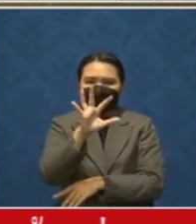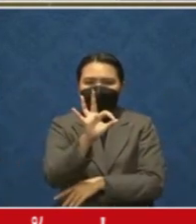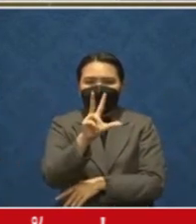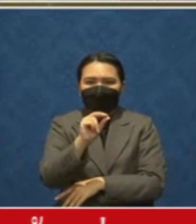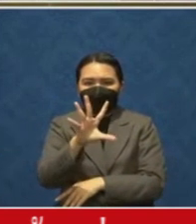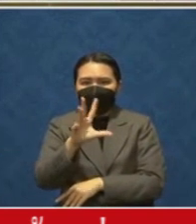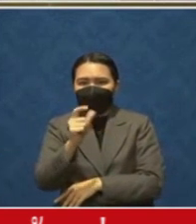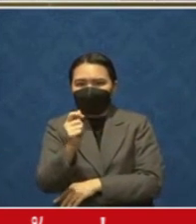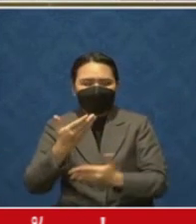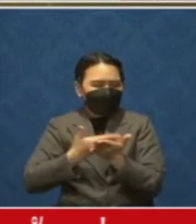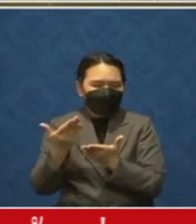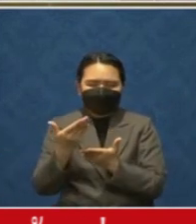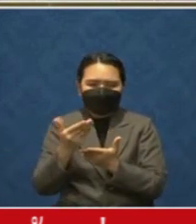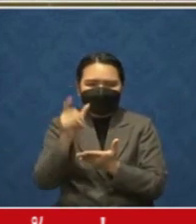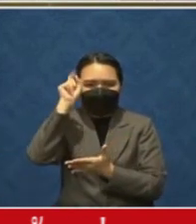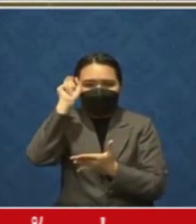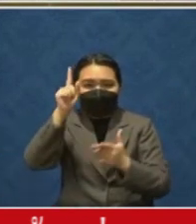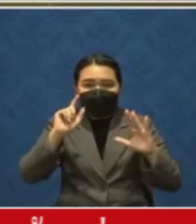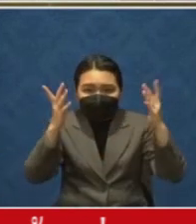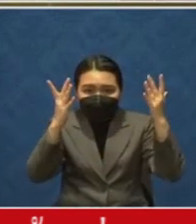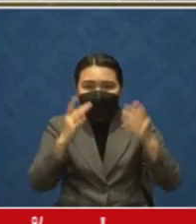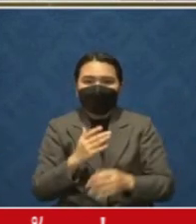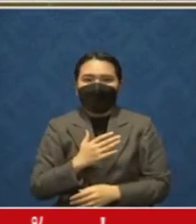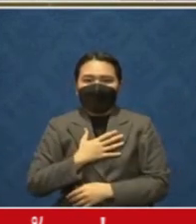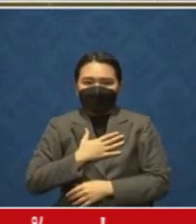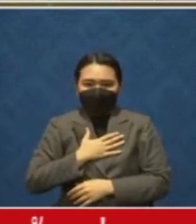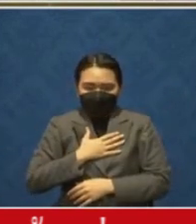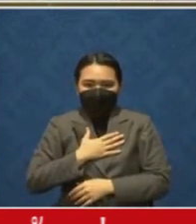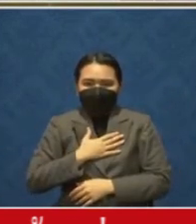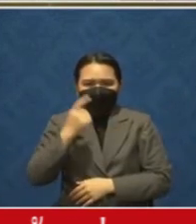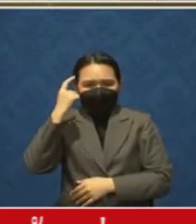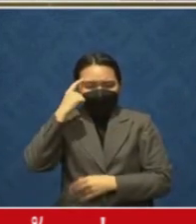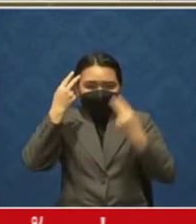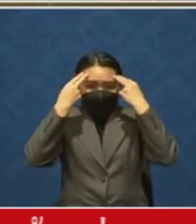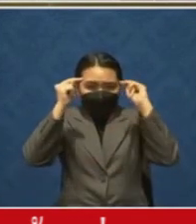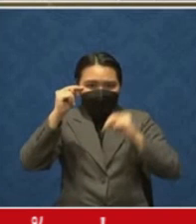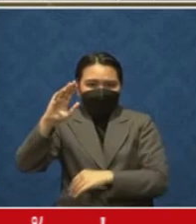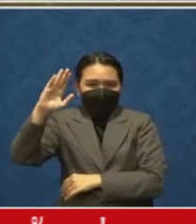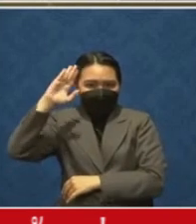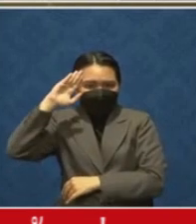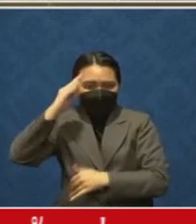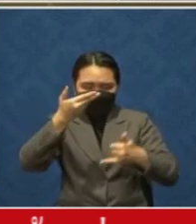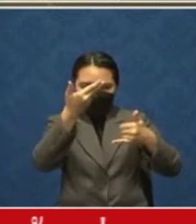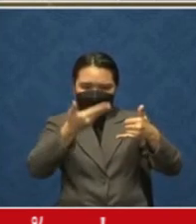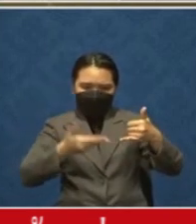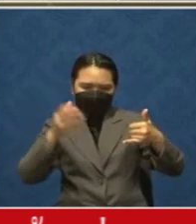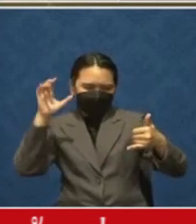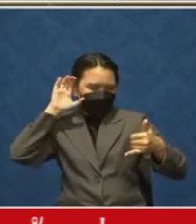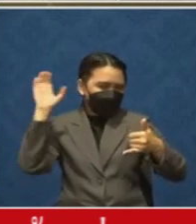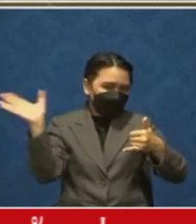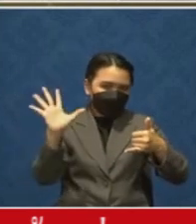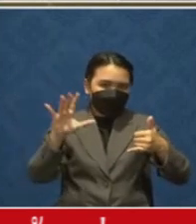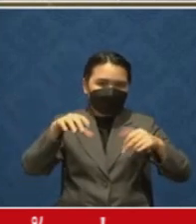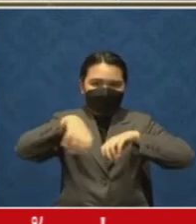ครื่องบิน F-35A เลยครับดังนั้นผมถึงไม่อาจไว้วางใจให้พลเอกประยุทธ์จันทร์โอชาเนี่ยบริหาร